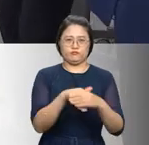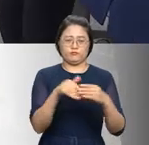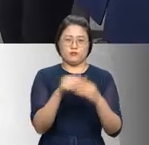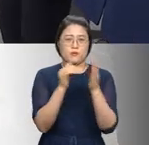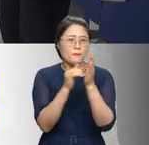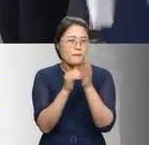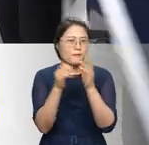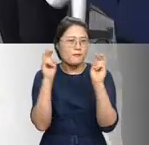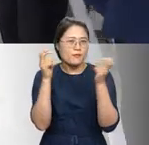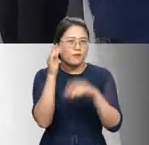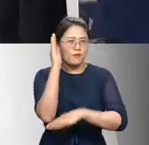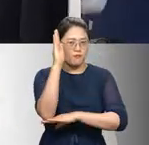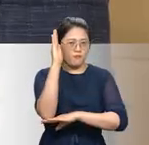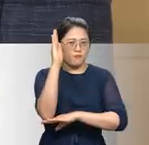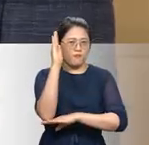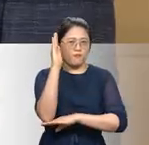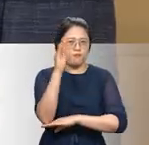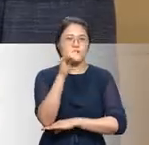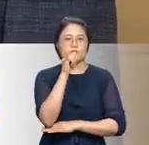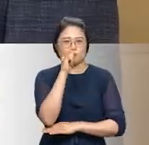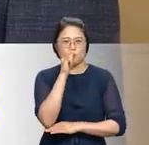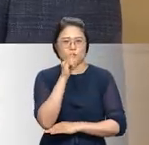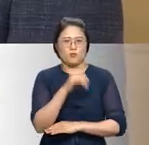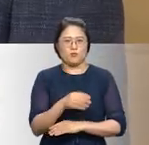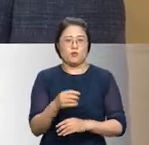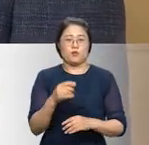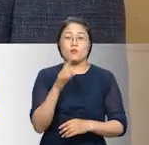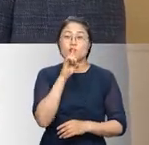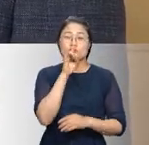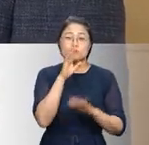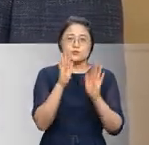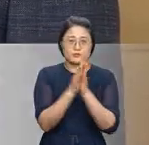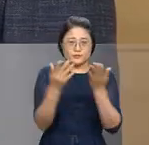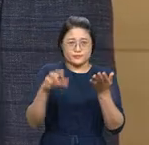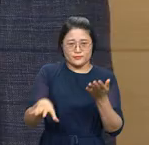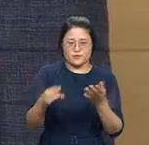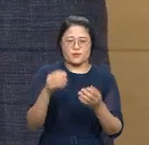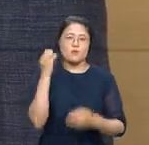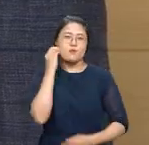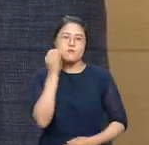예정인데요. 강연은 중앙도서관 홈페이지를 통해 신청하실 수 있습니다.